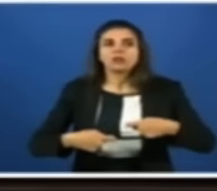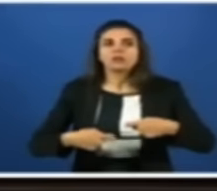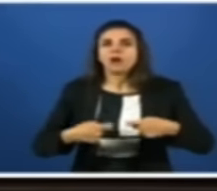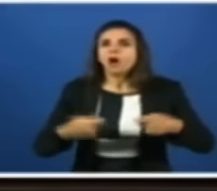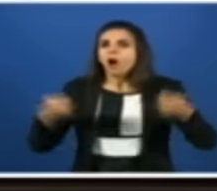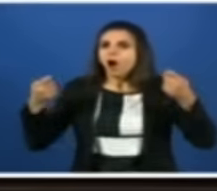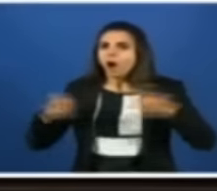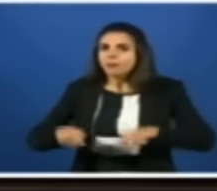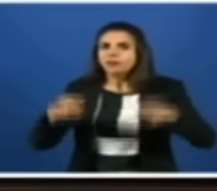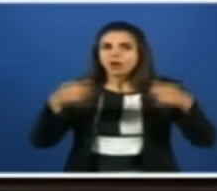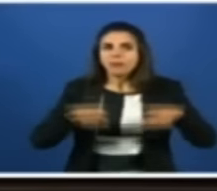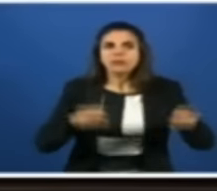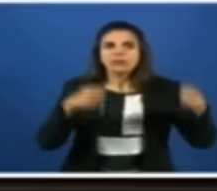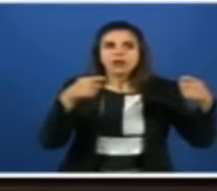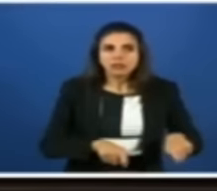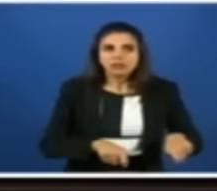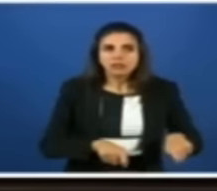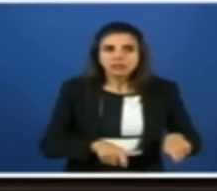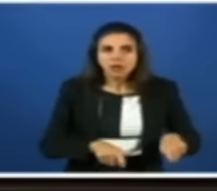kapatılmış,